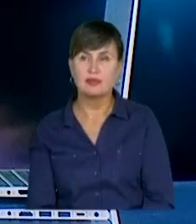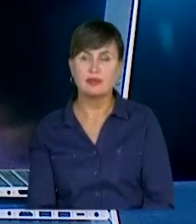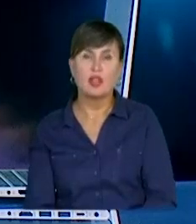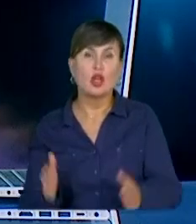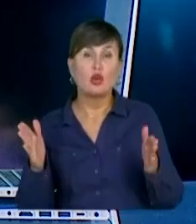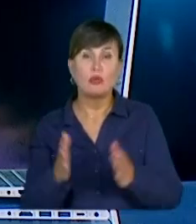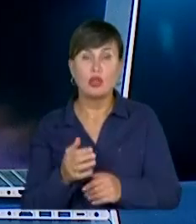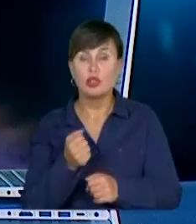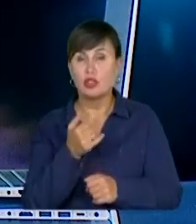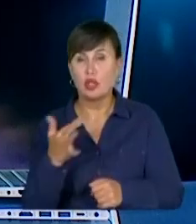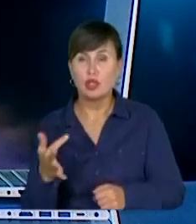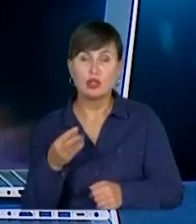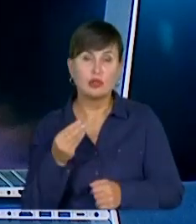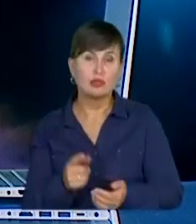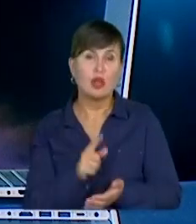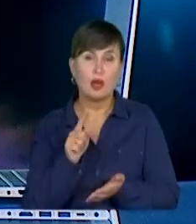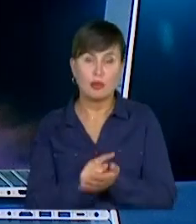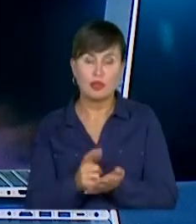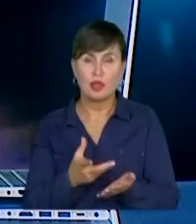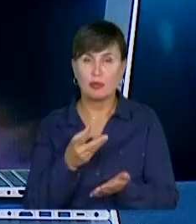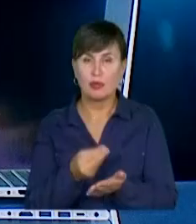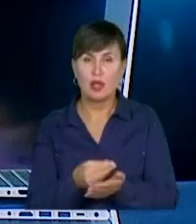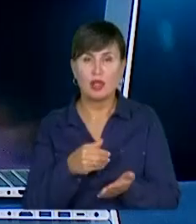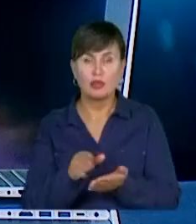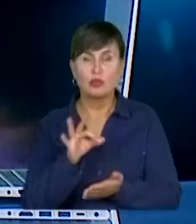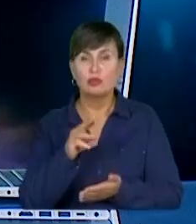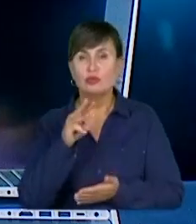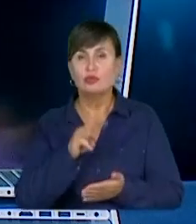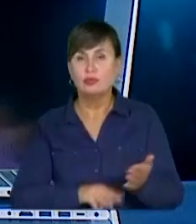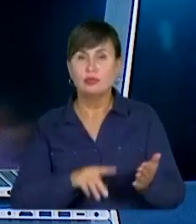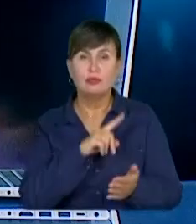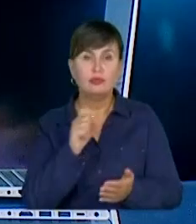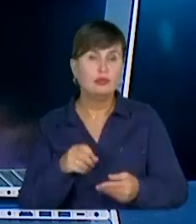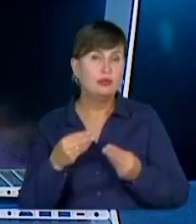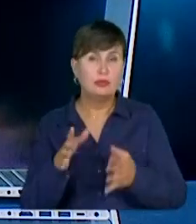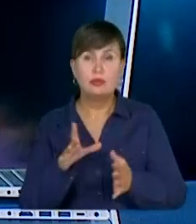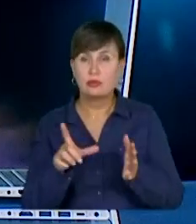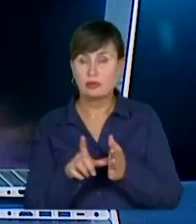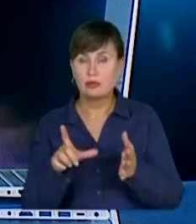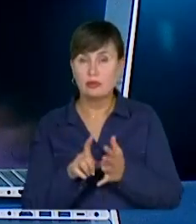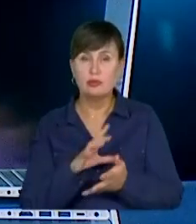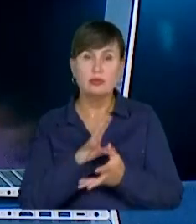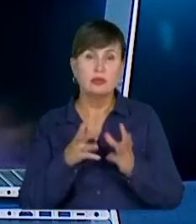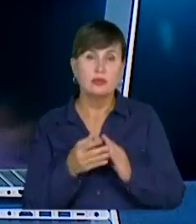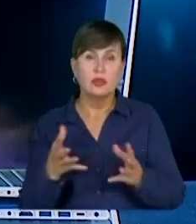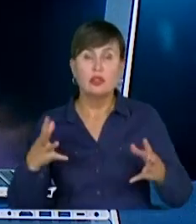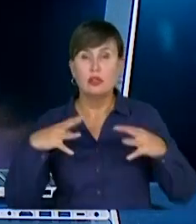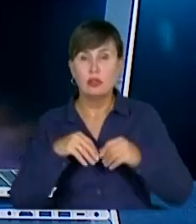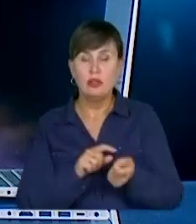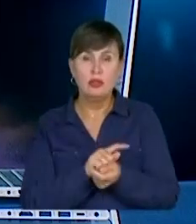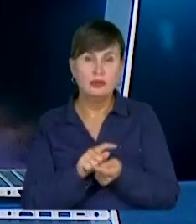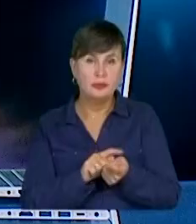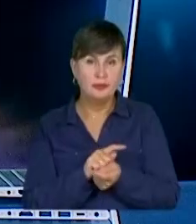Уменьшить количество и сумму обязательных платежей, отказаться от штрафов за непредоставление налоговой отчетности и комплексно изменить